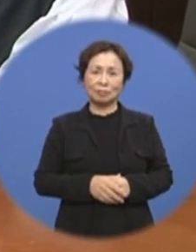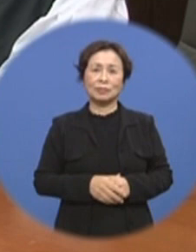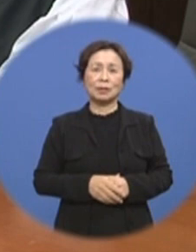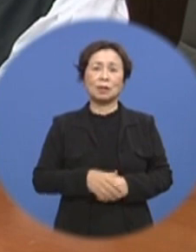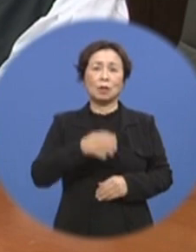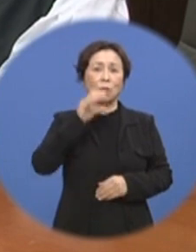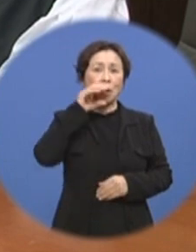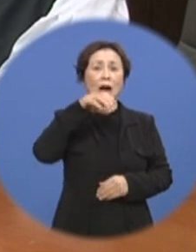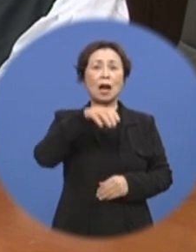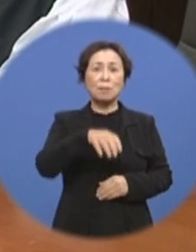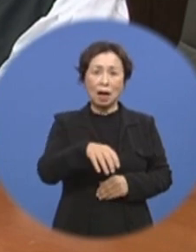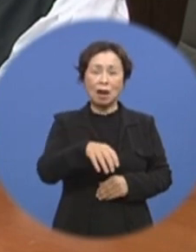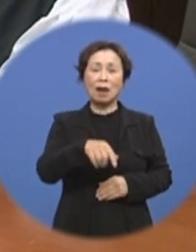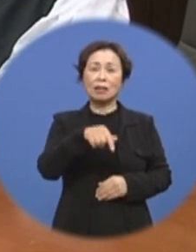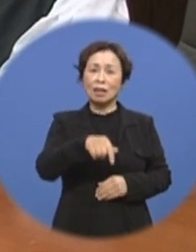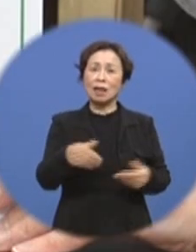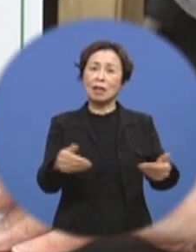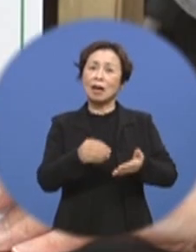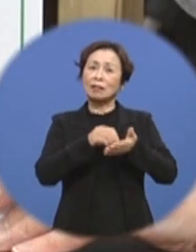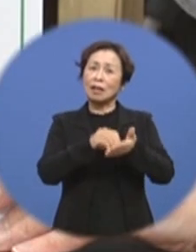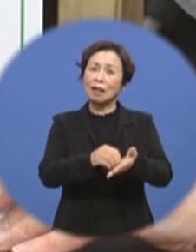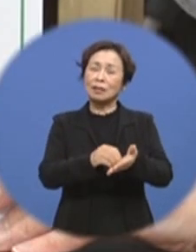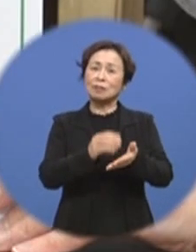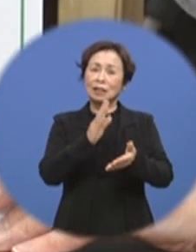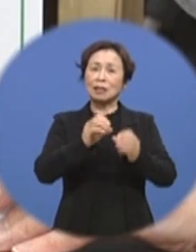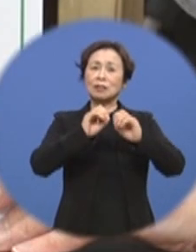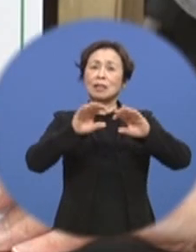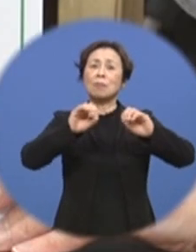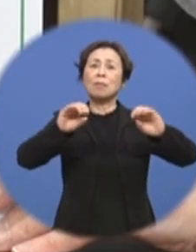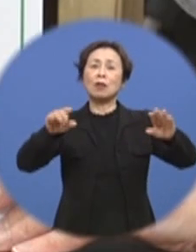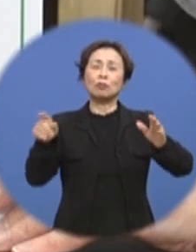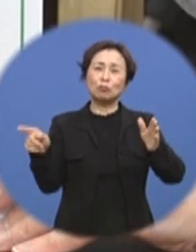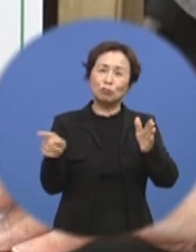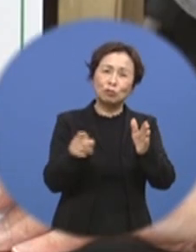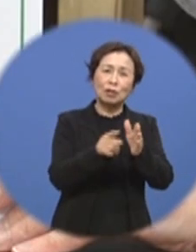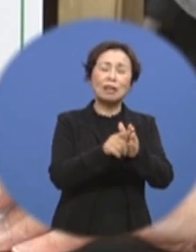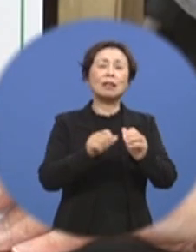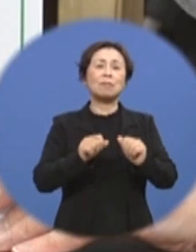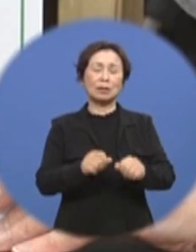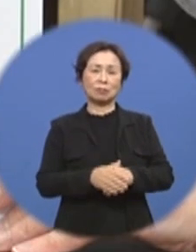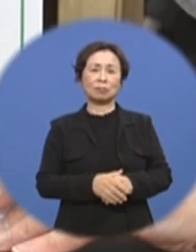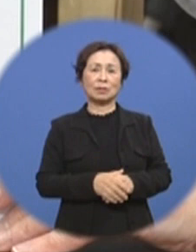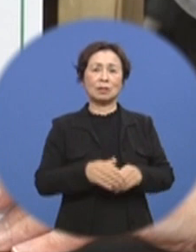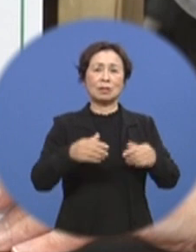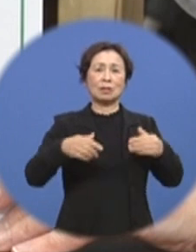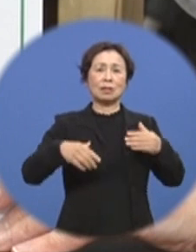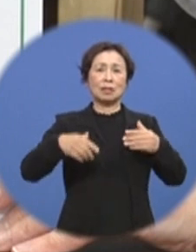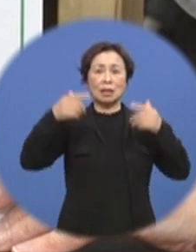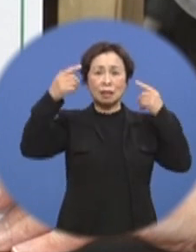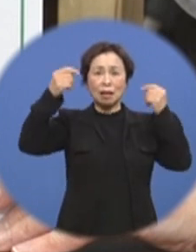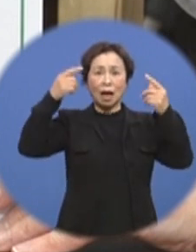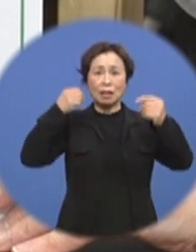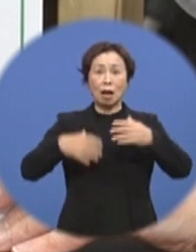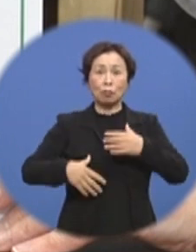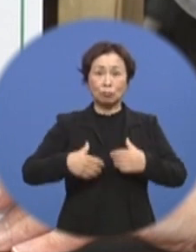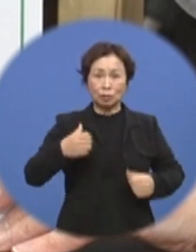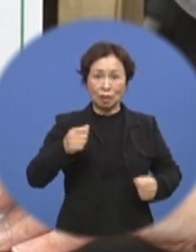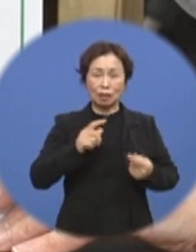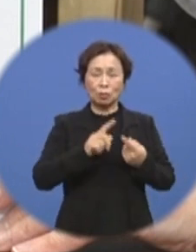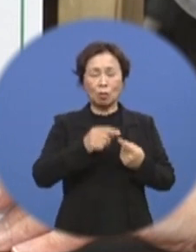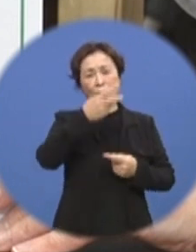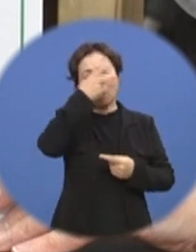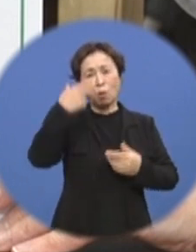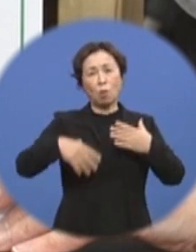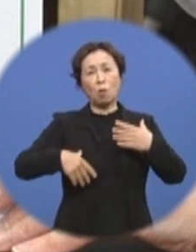かというキャンペーンをどんどんやっていてそれはの若い大学生それが若い高校生